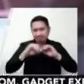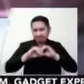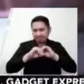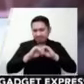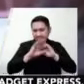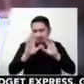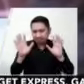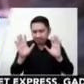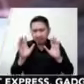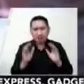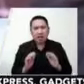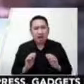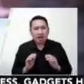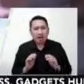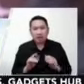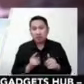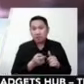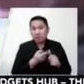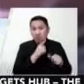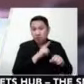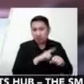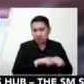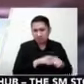ang how this is the first time this has happened.